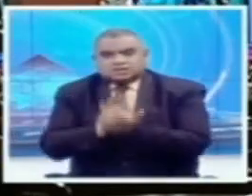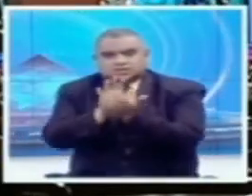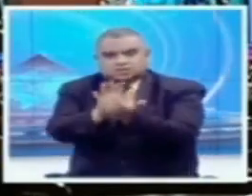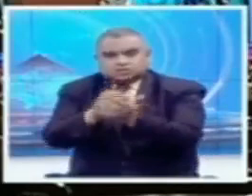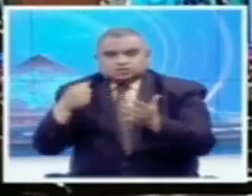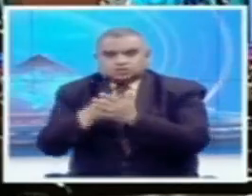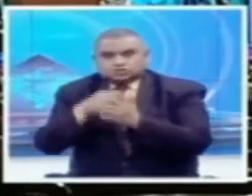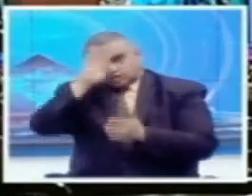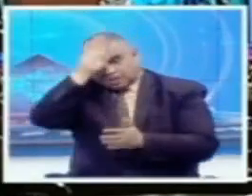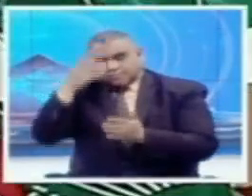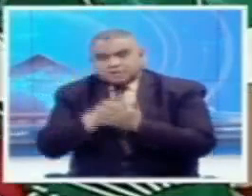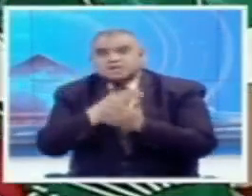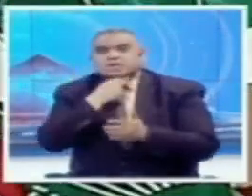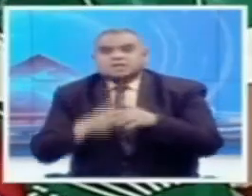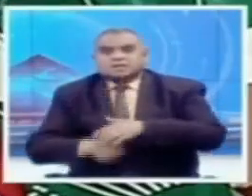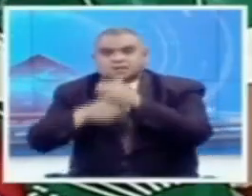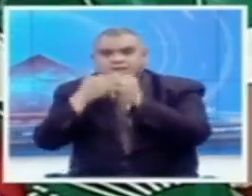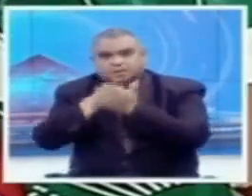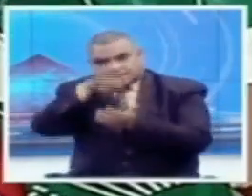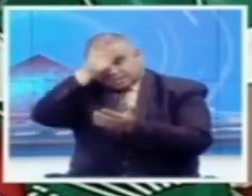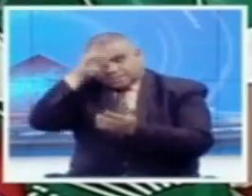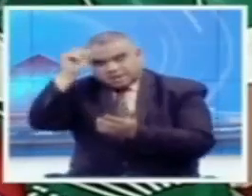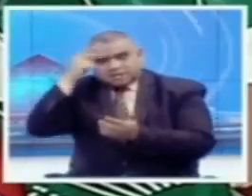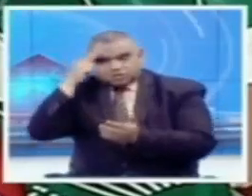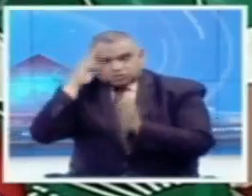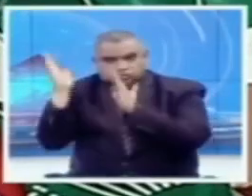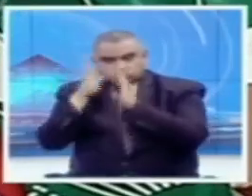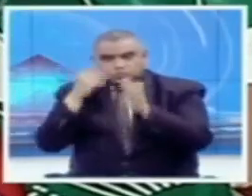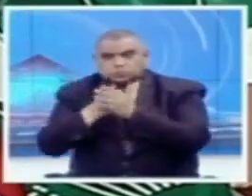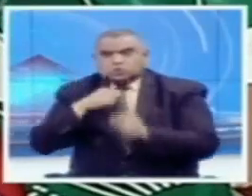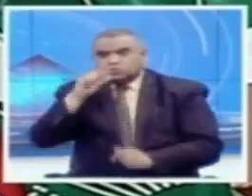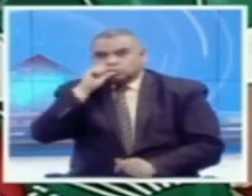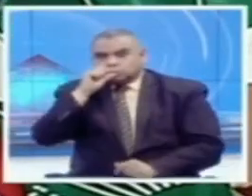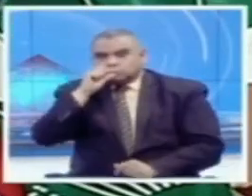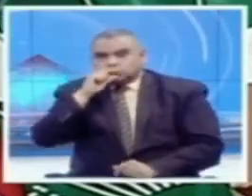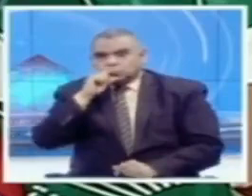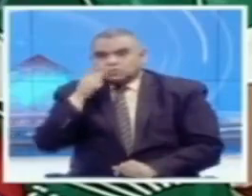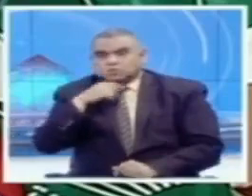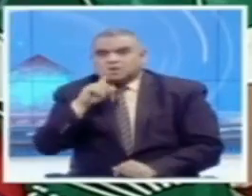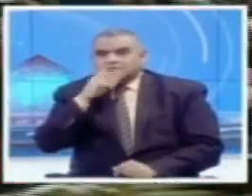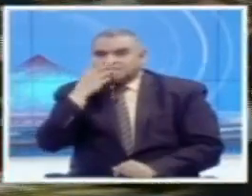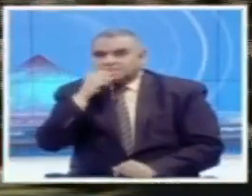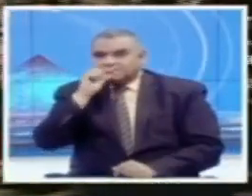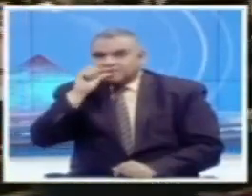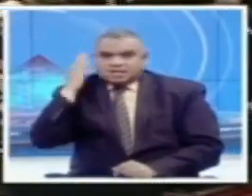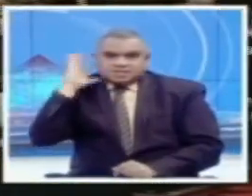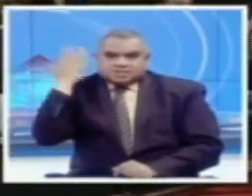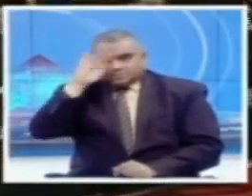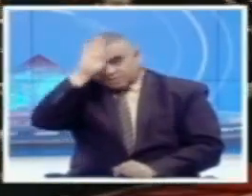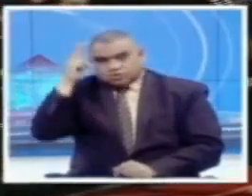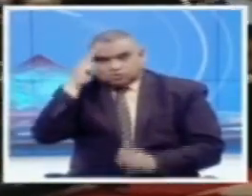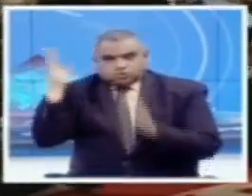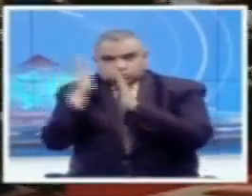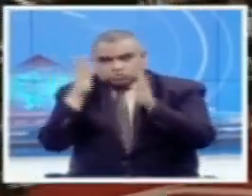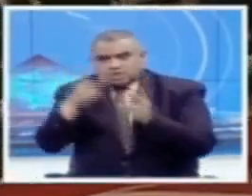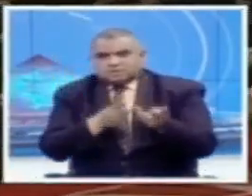التكريمي معالي الأمين العام لدارة الملك عبد العزيز الأستاذ الدكتور فهد بن عبد الله السماري، فليتفضل